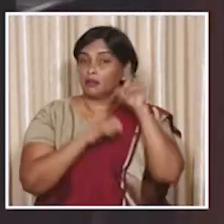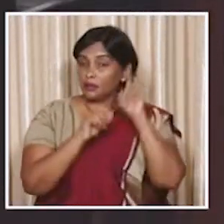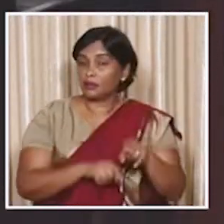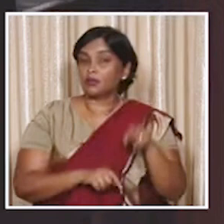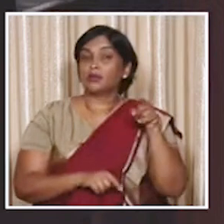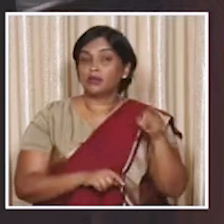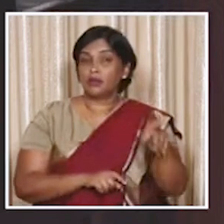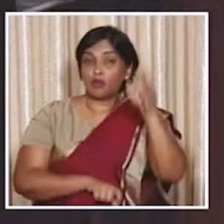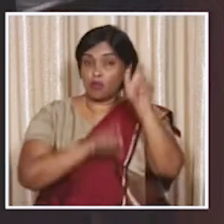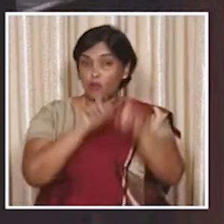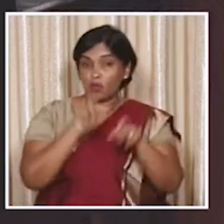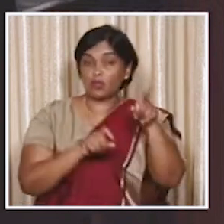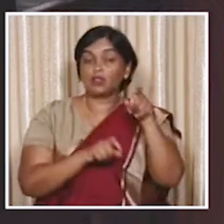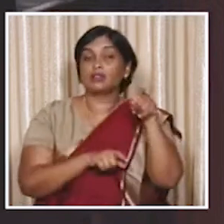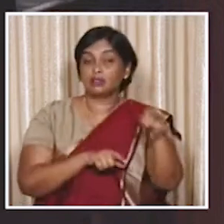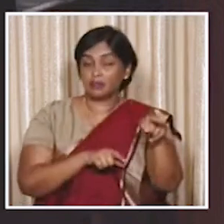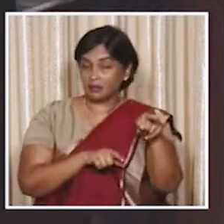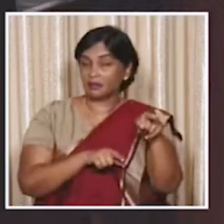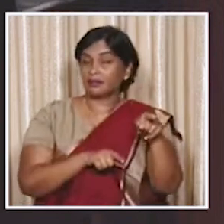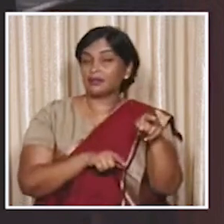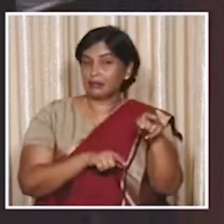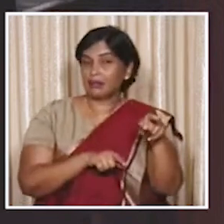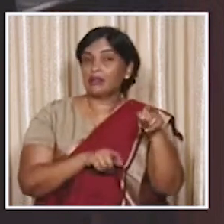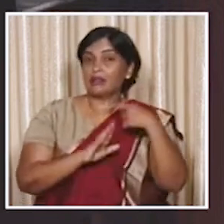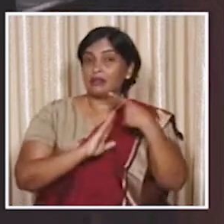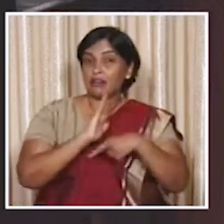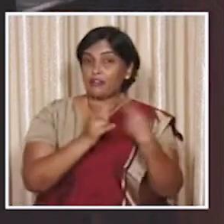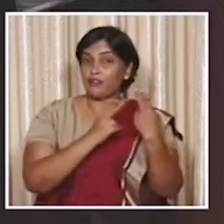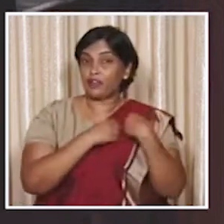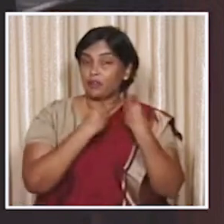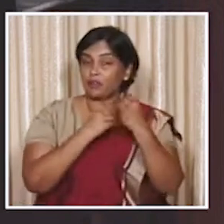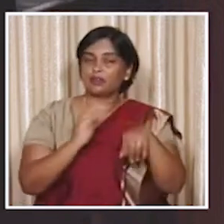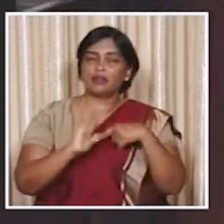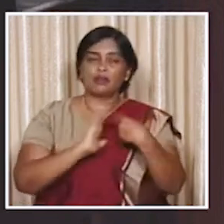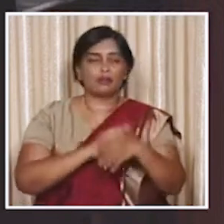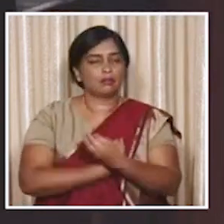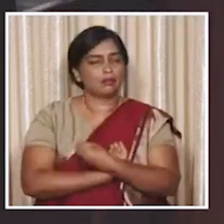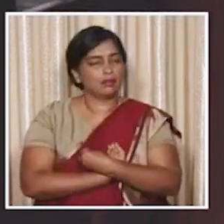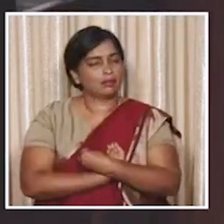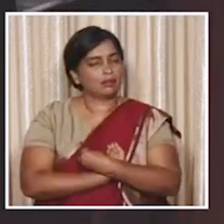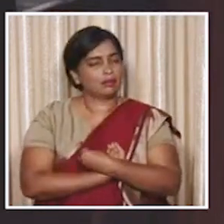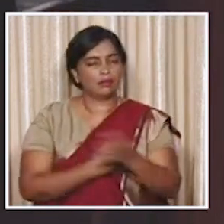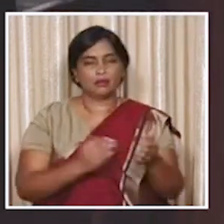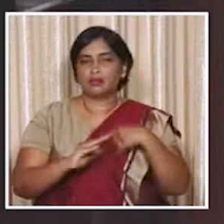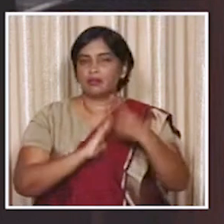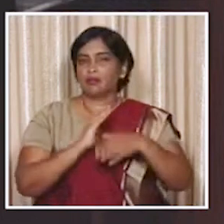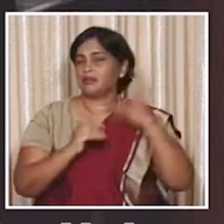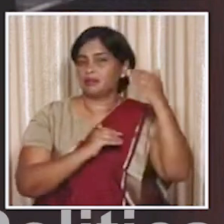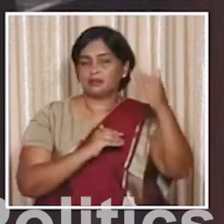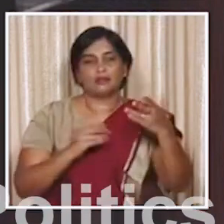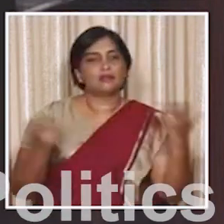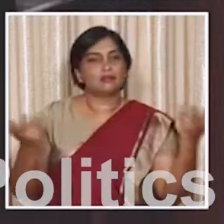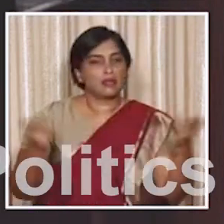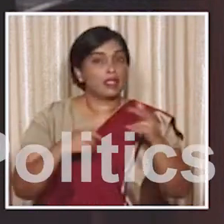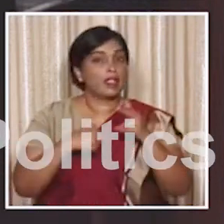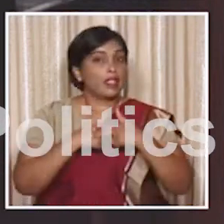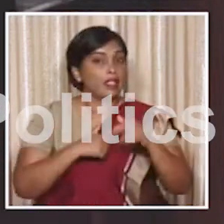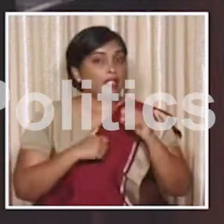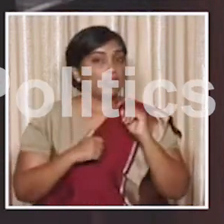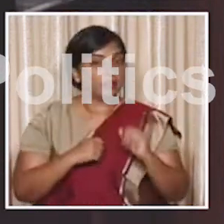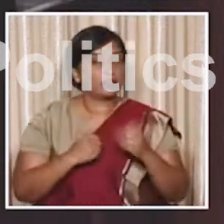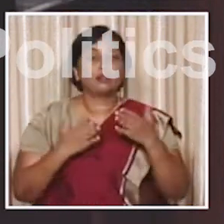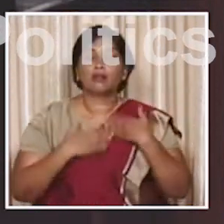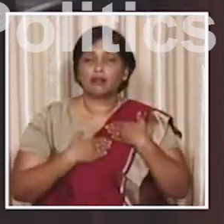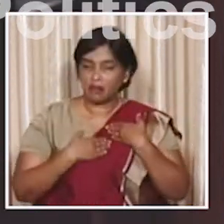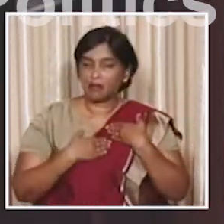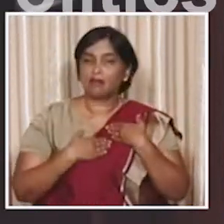me kiyana pujjalayanta me kiyana ayata me rata bara dunnot me rata iwarai. Metanin ehara ratak ne. Mokada hetuwa